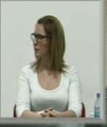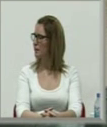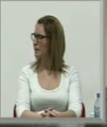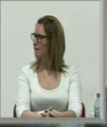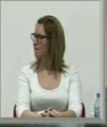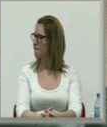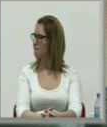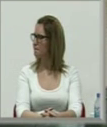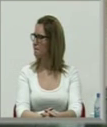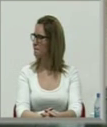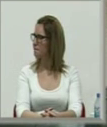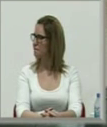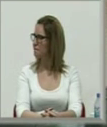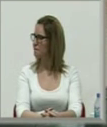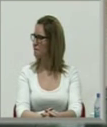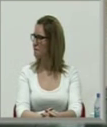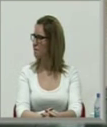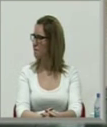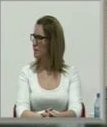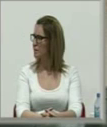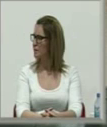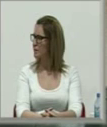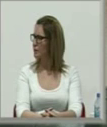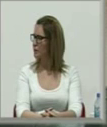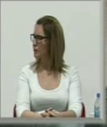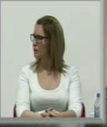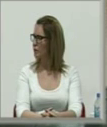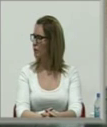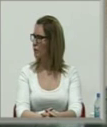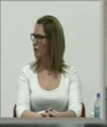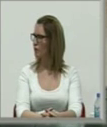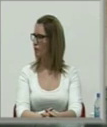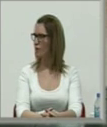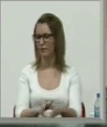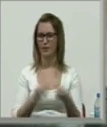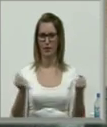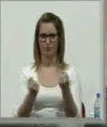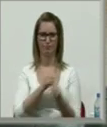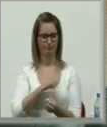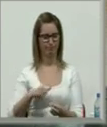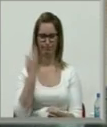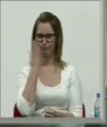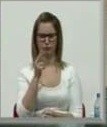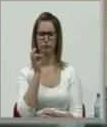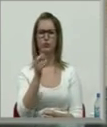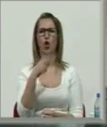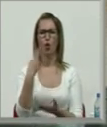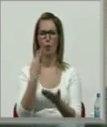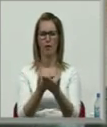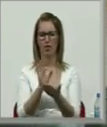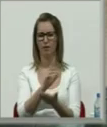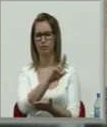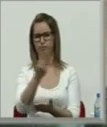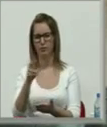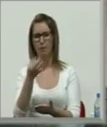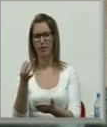Bardzo proszę. Udzielę oczywiście odpowiedzi tak wyczerpujące, jak dzisiaj te warunki bez przygotowania jakichś dokładnych danych mi